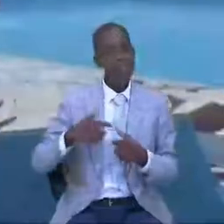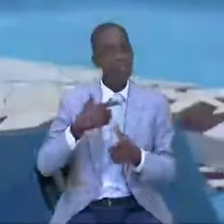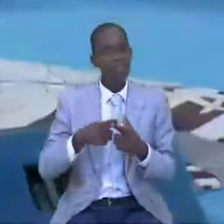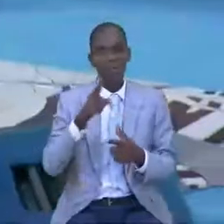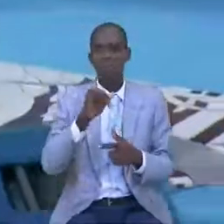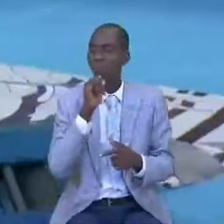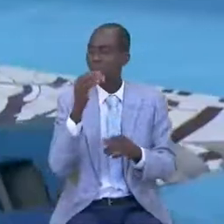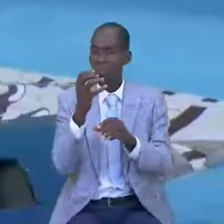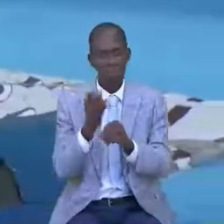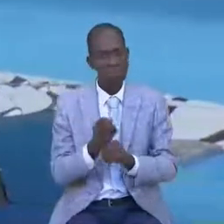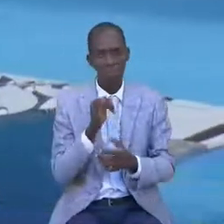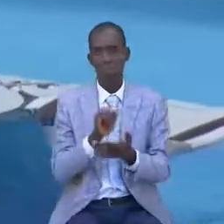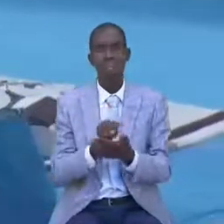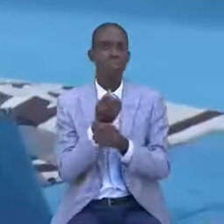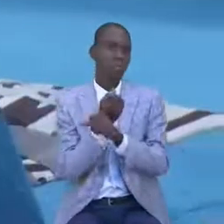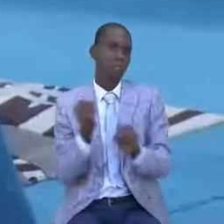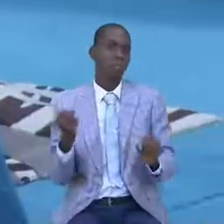de transformation là-bas,